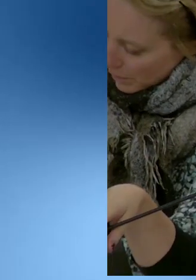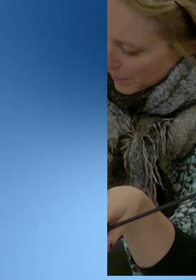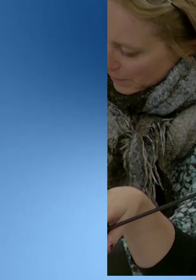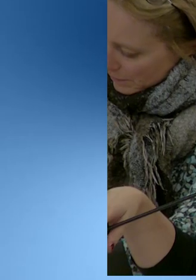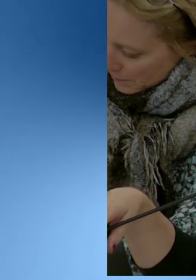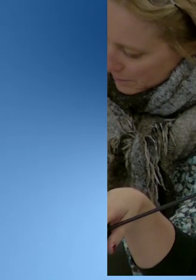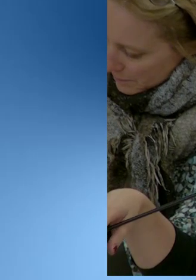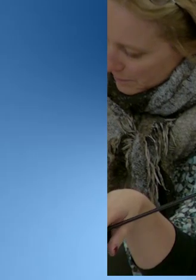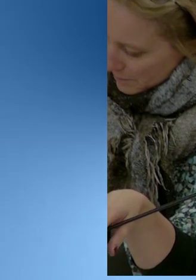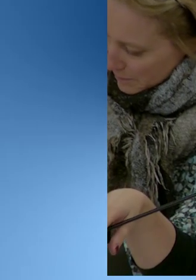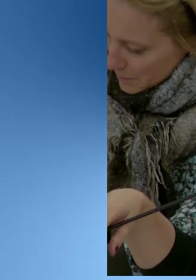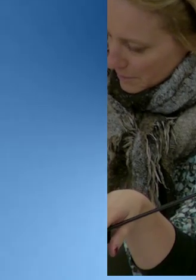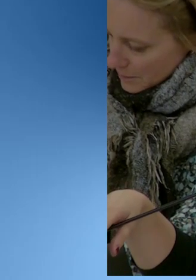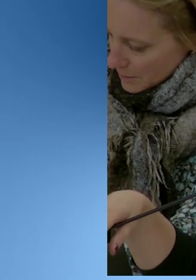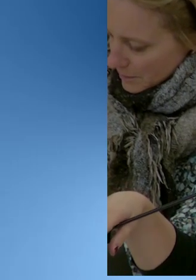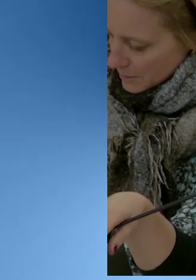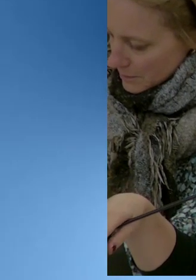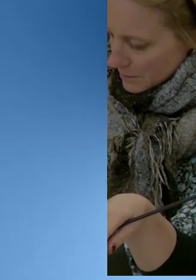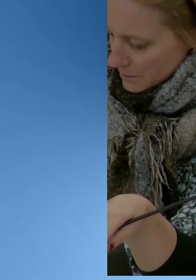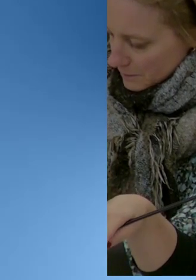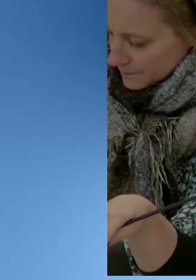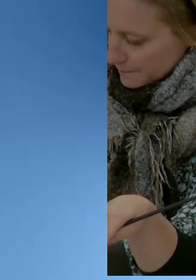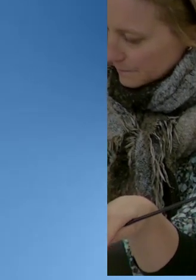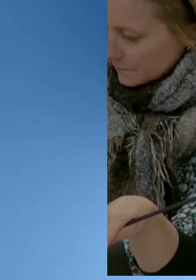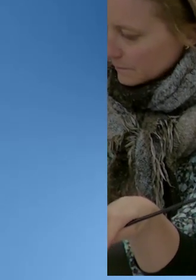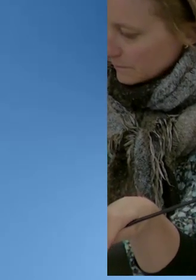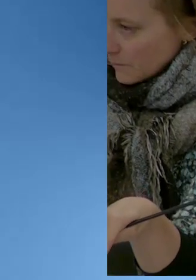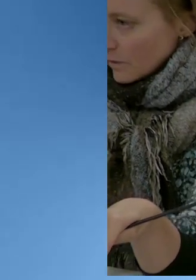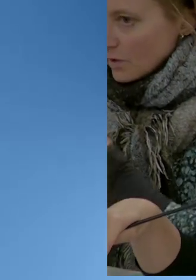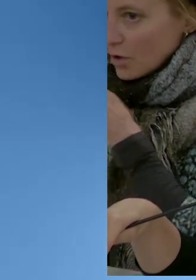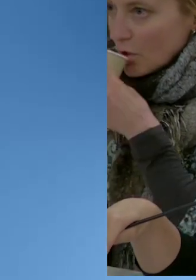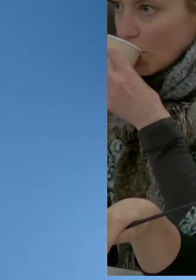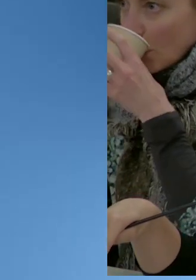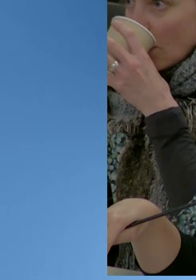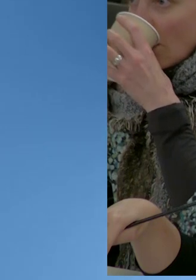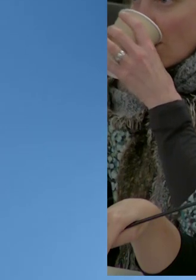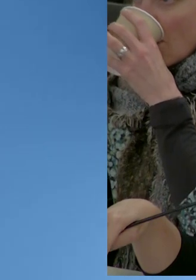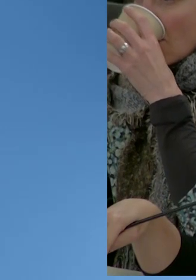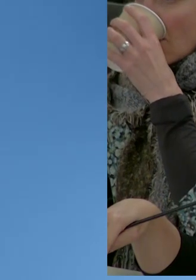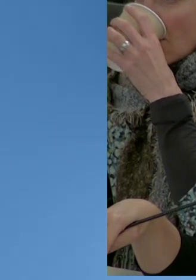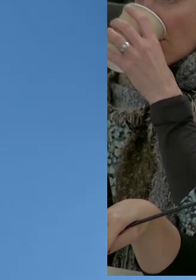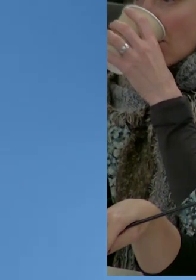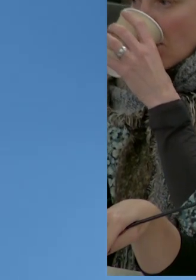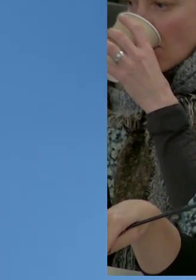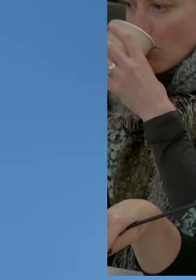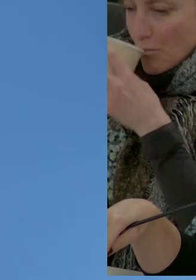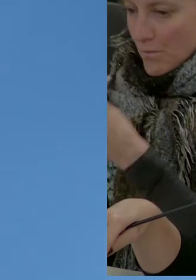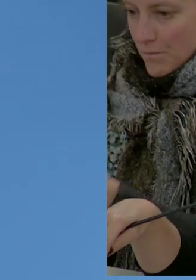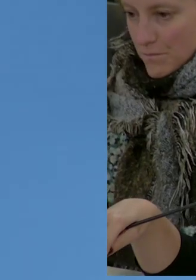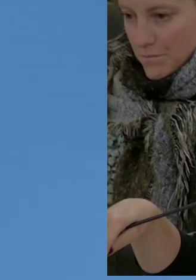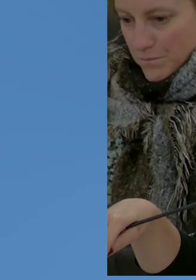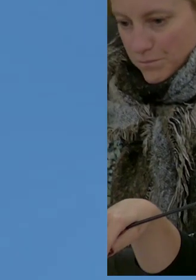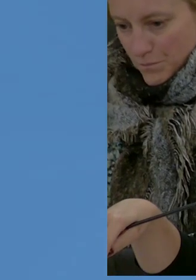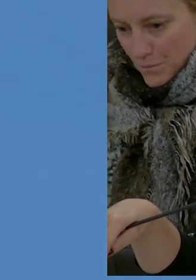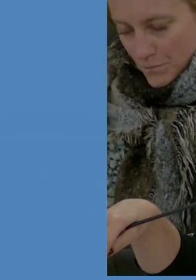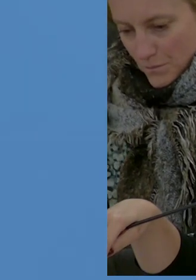groupe n'assumera pas de rester jusqu'à 2h ou 3h du matin alors que votre groupe à vous ne siège pas pour garantir le quorum donc notre groupe se retire je suis navré pour